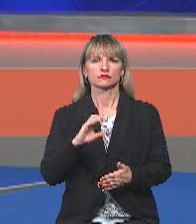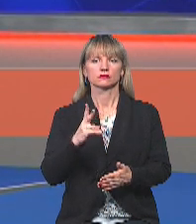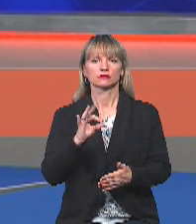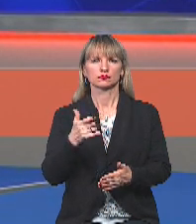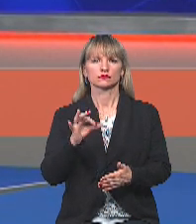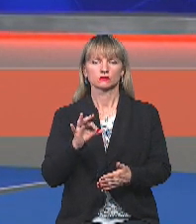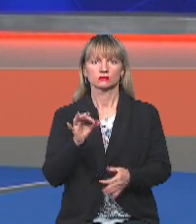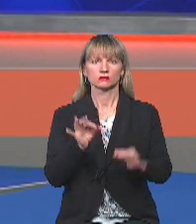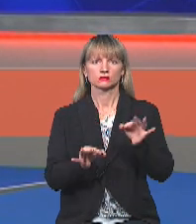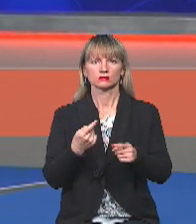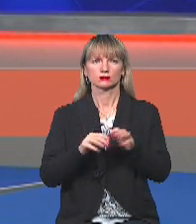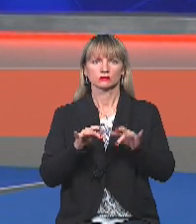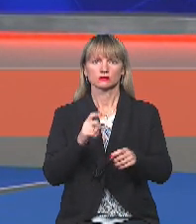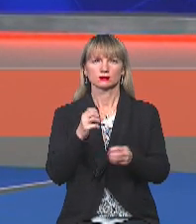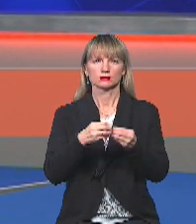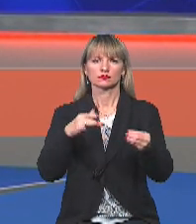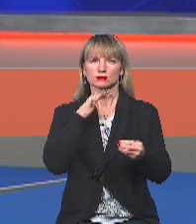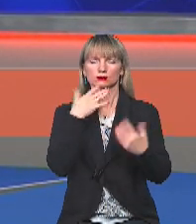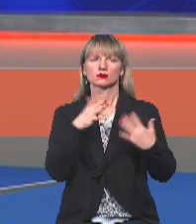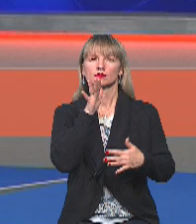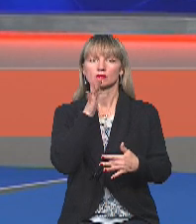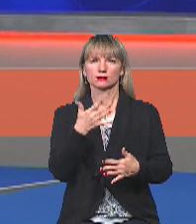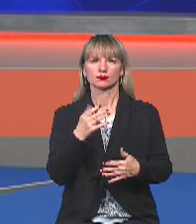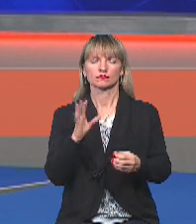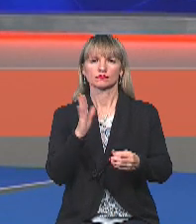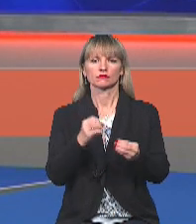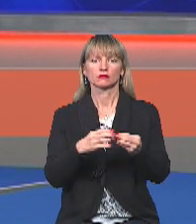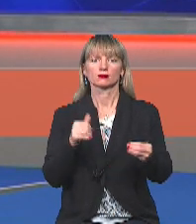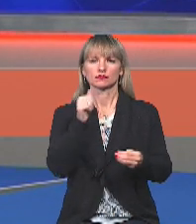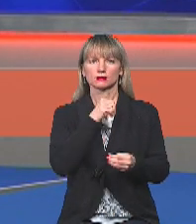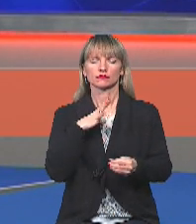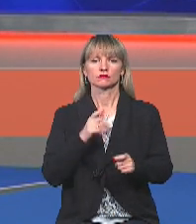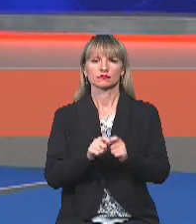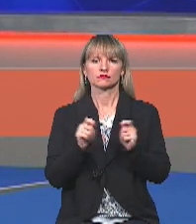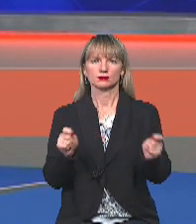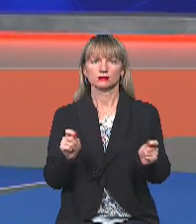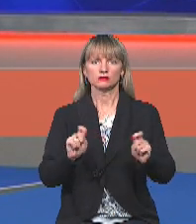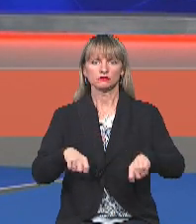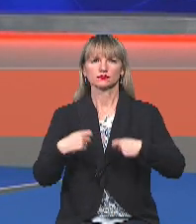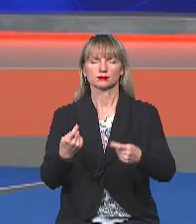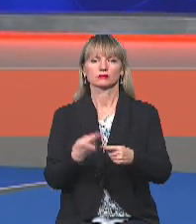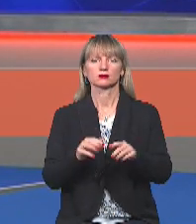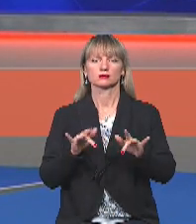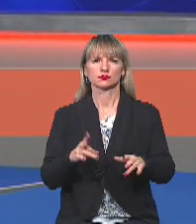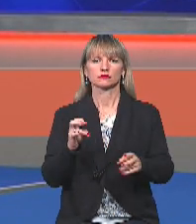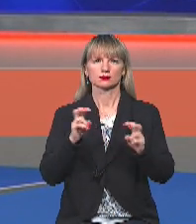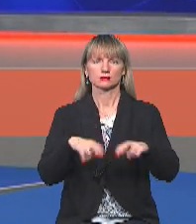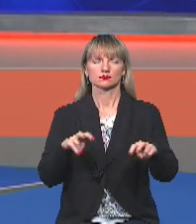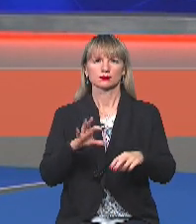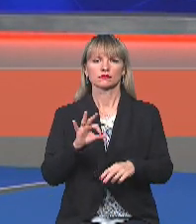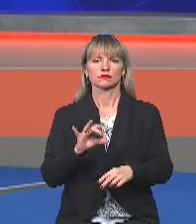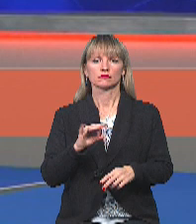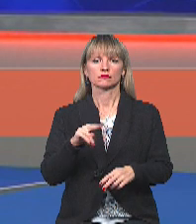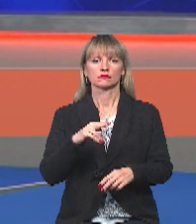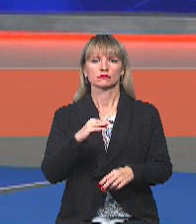з 15-го року. Тобто 5 років, в 15-му році була відкрита, передана ця справа на розгляд